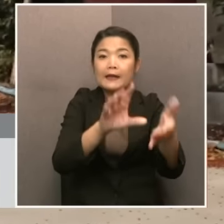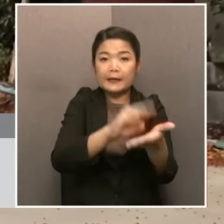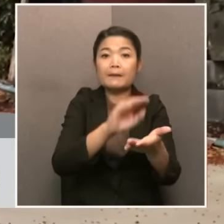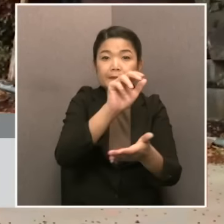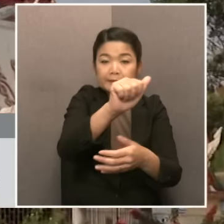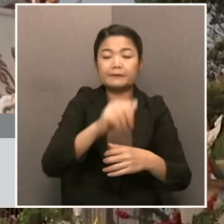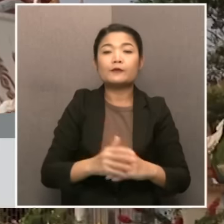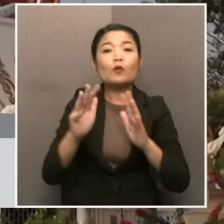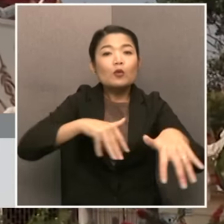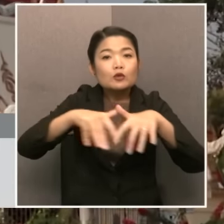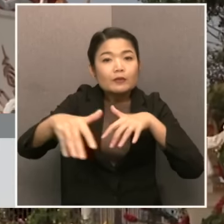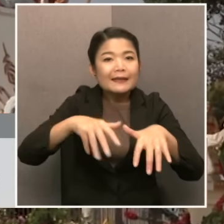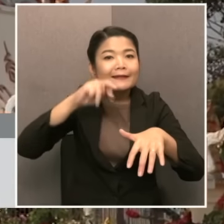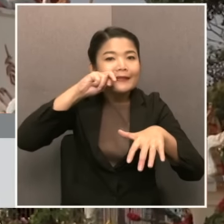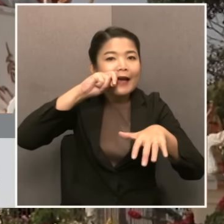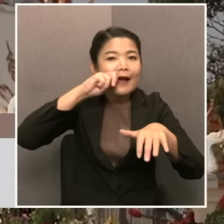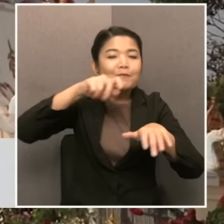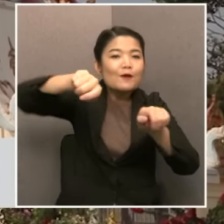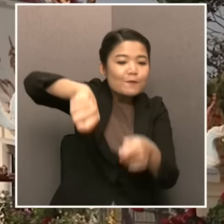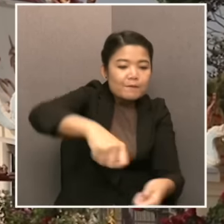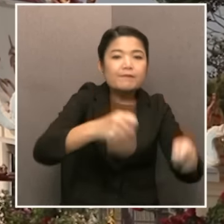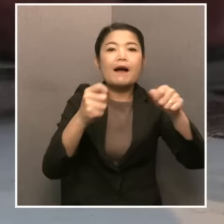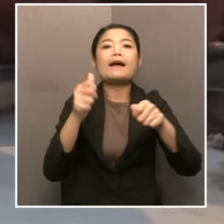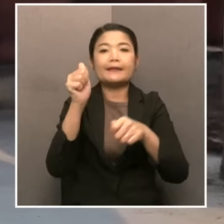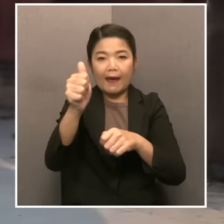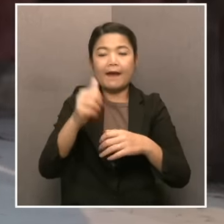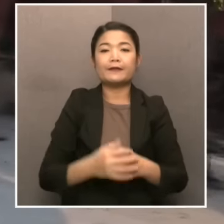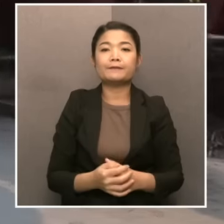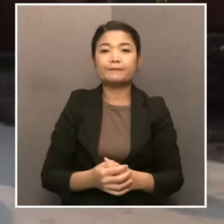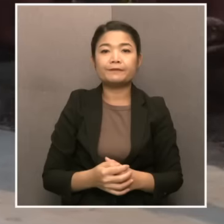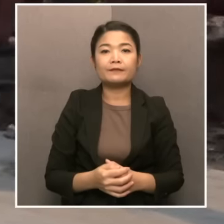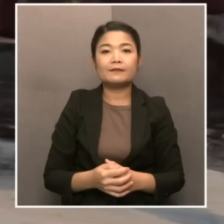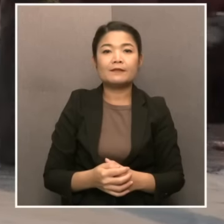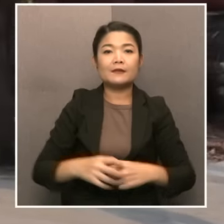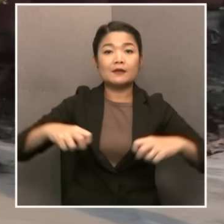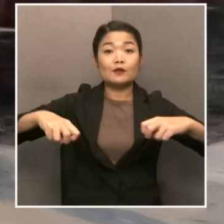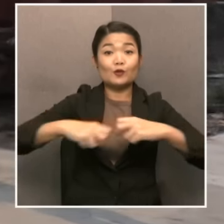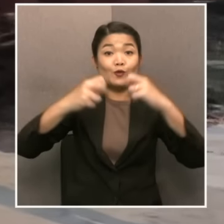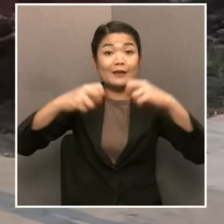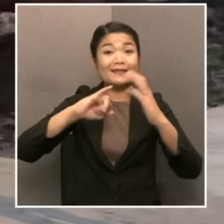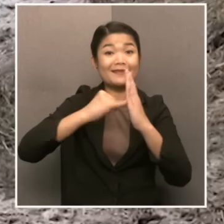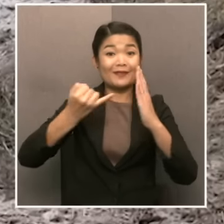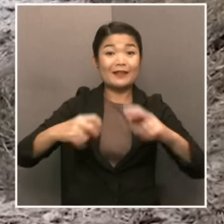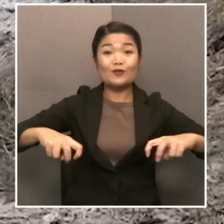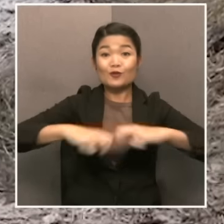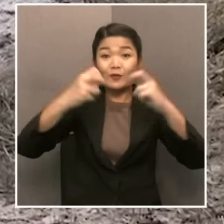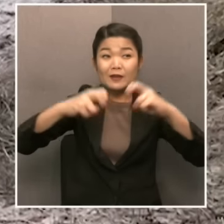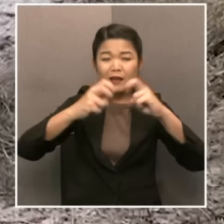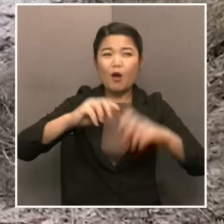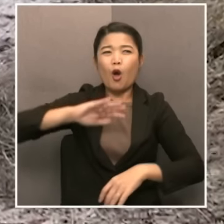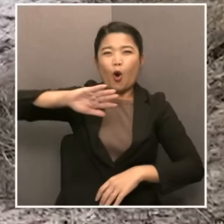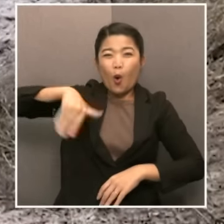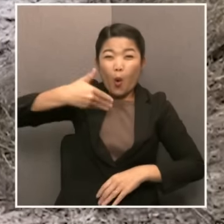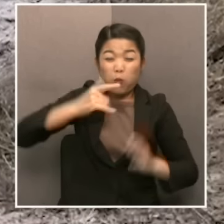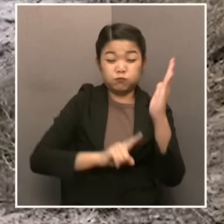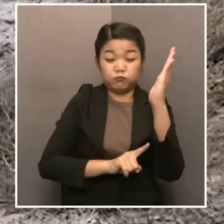ในหน้าแล้งที่จะถึงนี้ได้อีกด้วยค่ะ ไปดูที่จังหวัดสุรินทร์ค่ะอากาศที่อุณหภูมิร้อนสูงขึ้นม